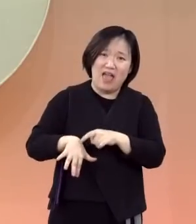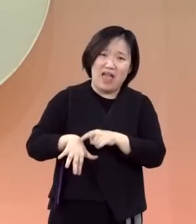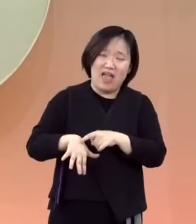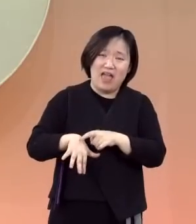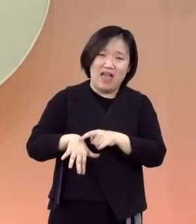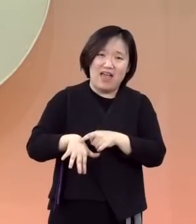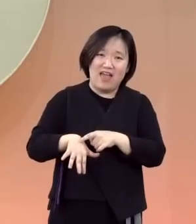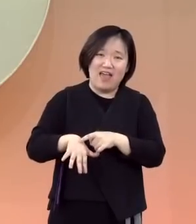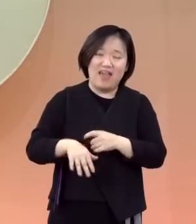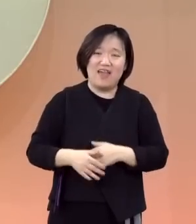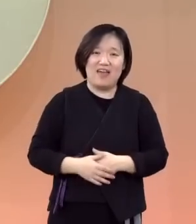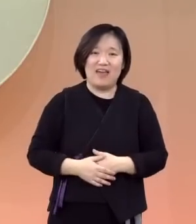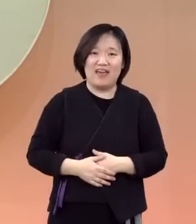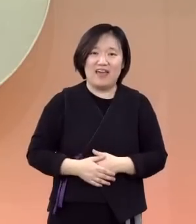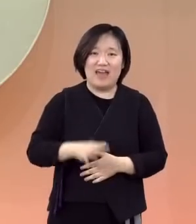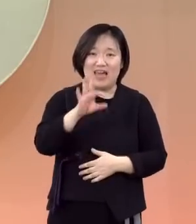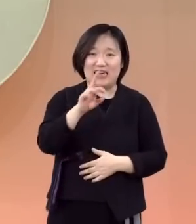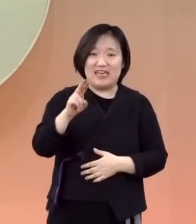.양산통도사에서